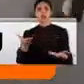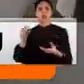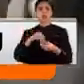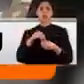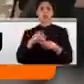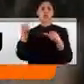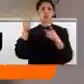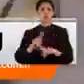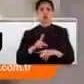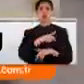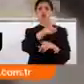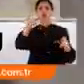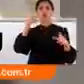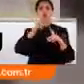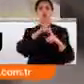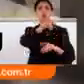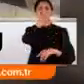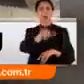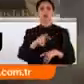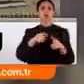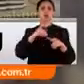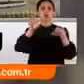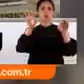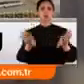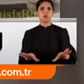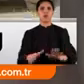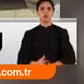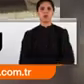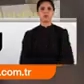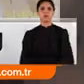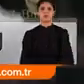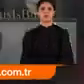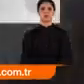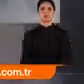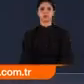öldü. Ateş açan polis hakkında ise soruşturma başlatıldı.